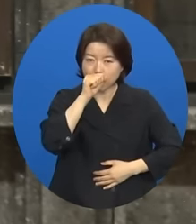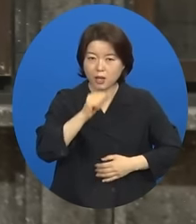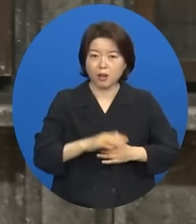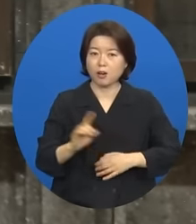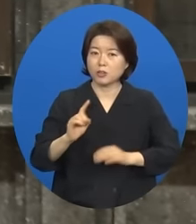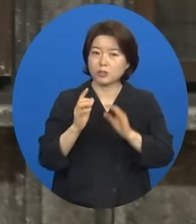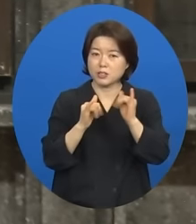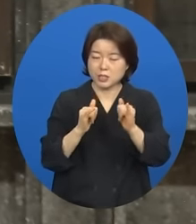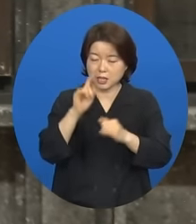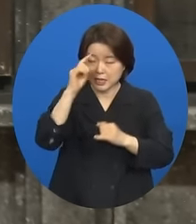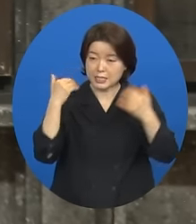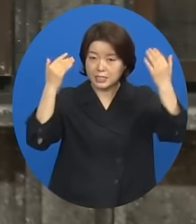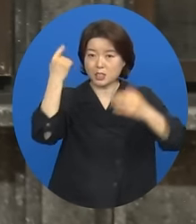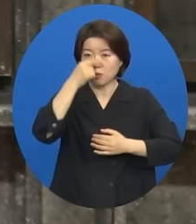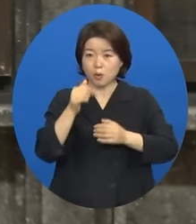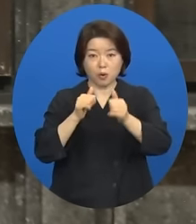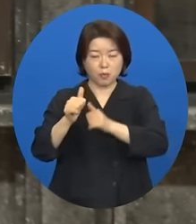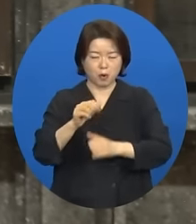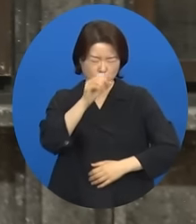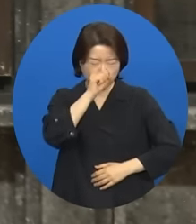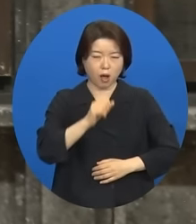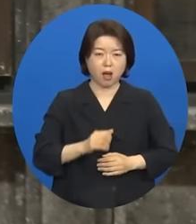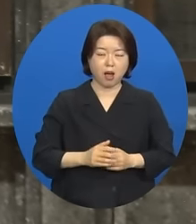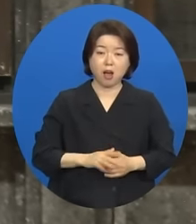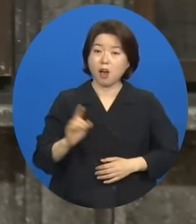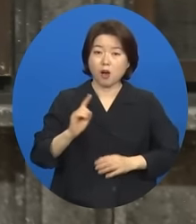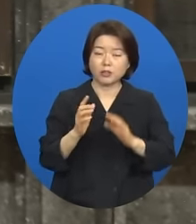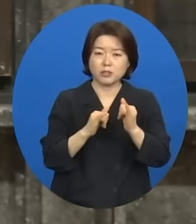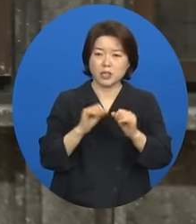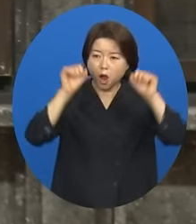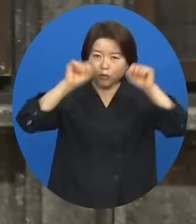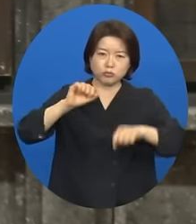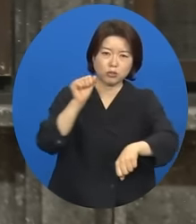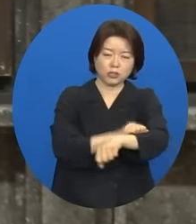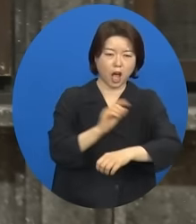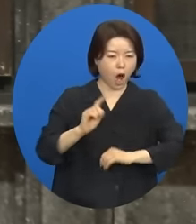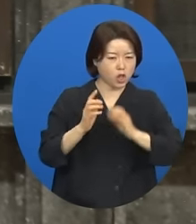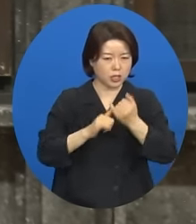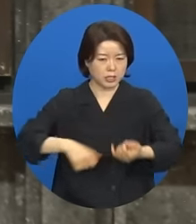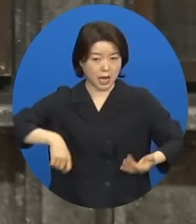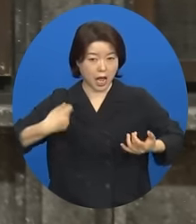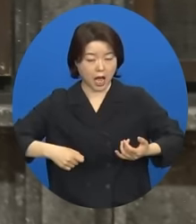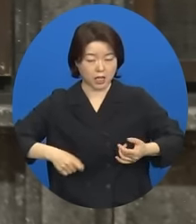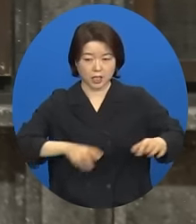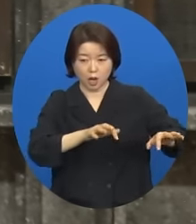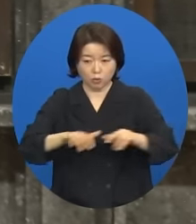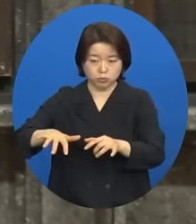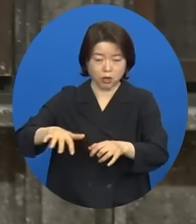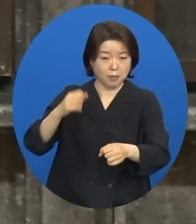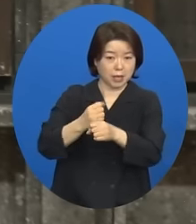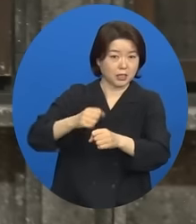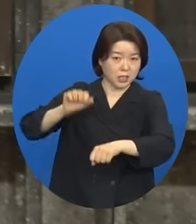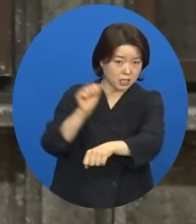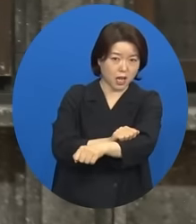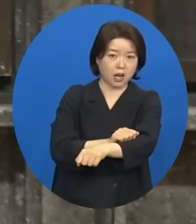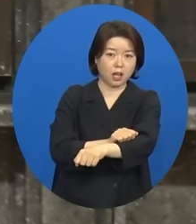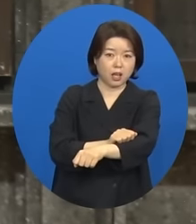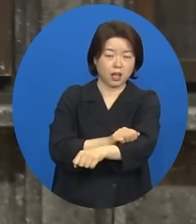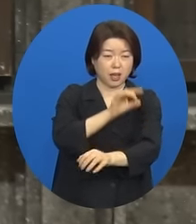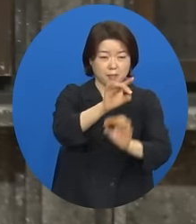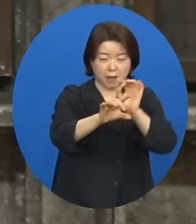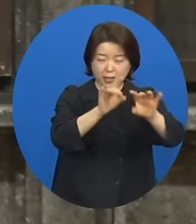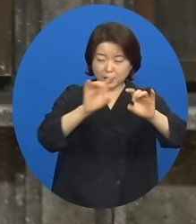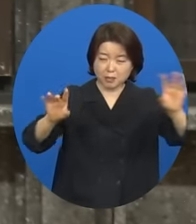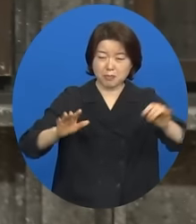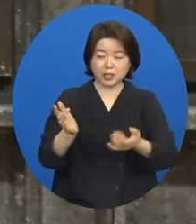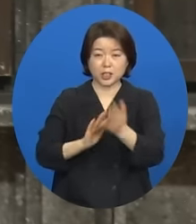어떤 사람은 키와 외모가 크고 좋습니다. 어떤 사람은 운동을 잘하고, 어떤 사람은 악기 연주와 작곡에 능합니다. 다 예수님